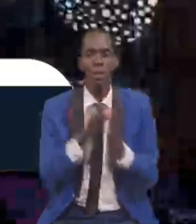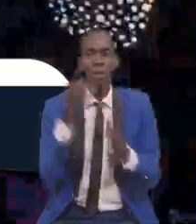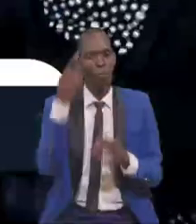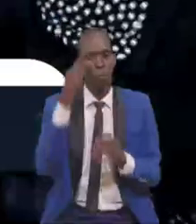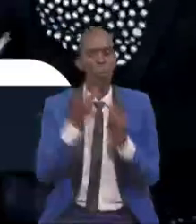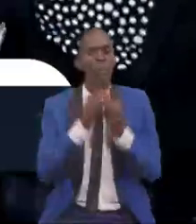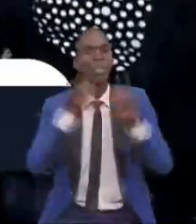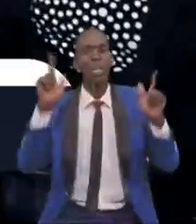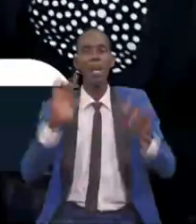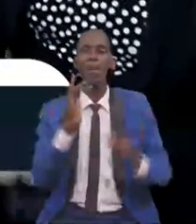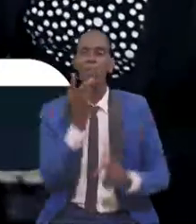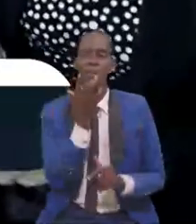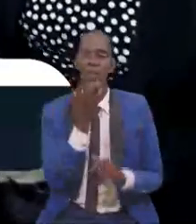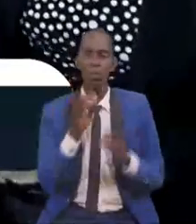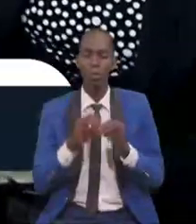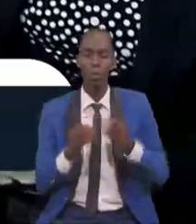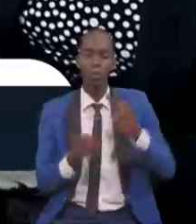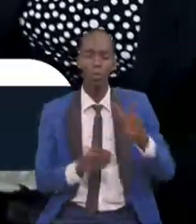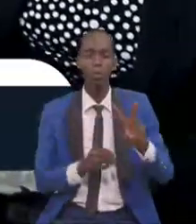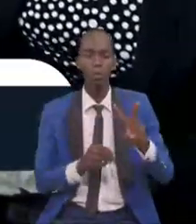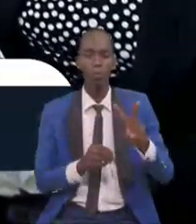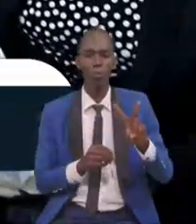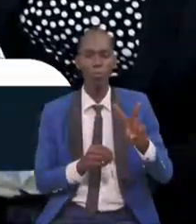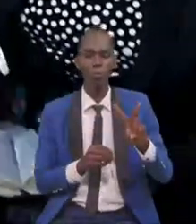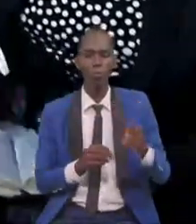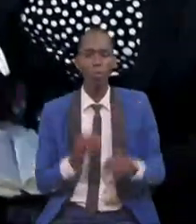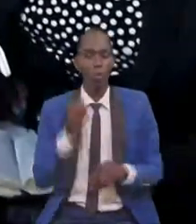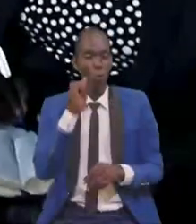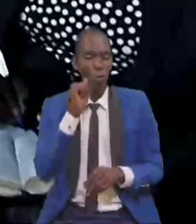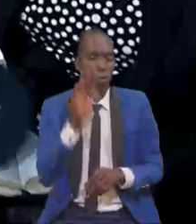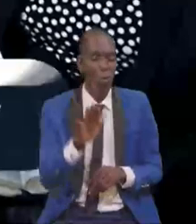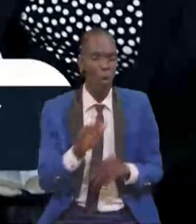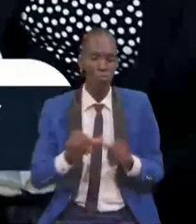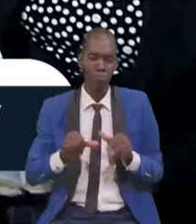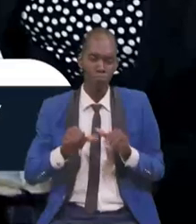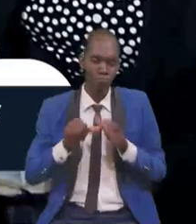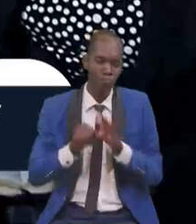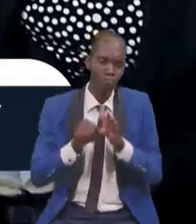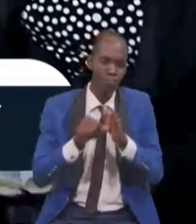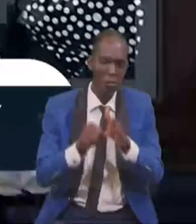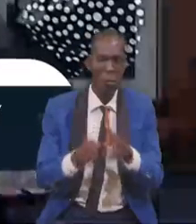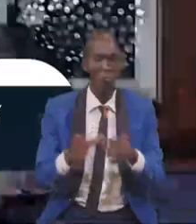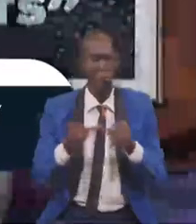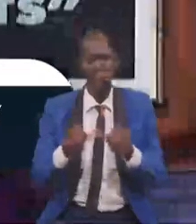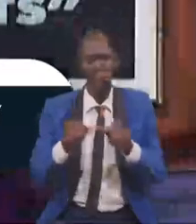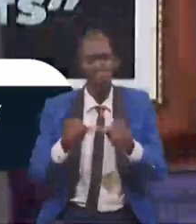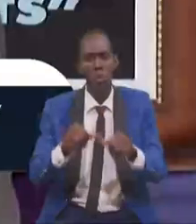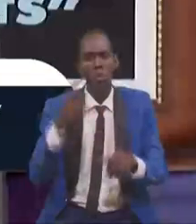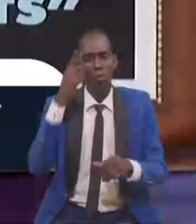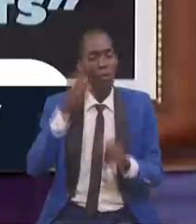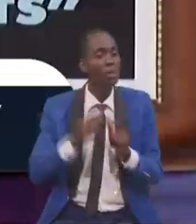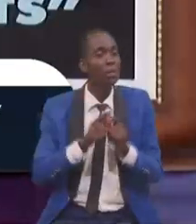grande faveur. Et il y a une deuxième partie ici, c'est sa persévérance avec une grande